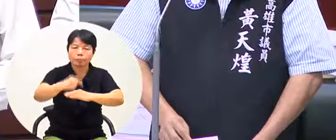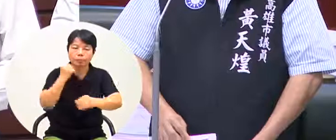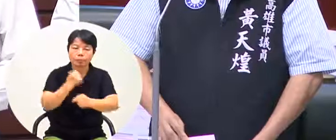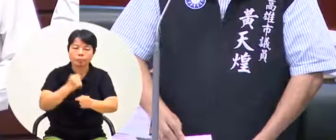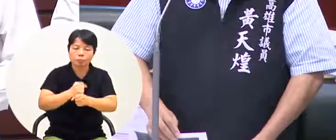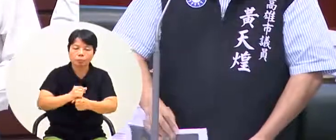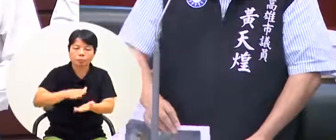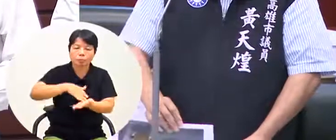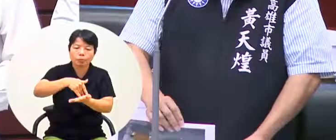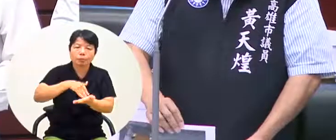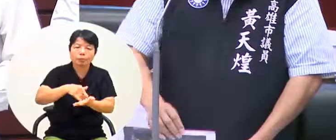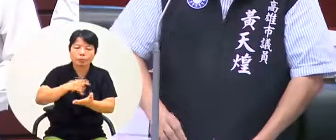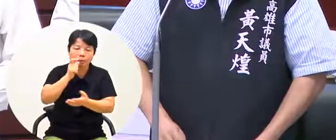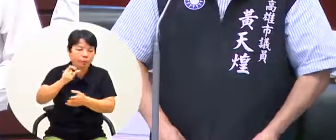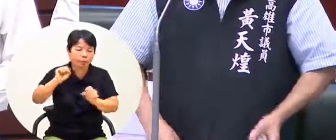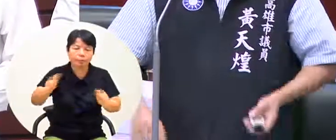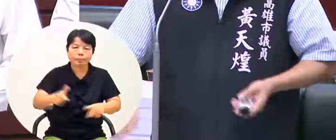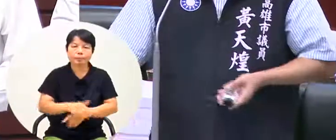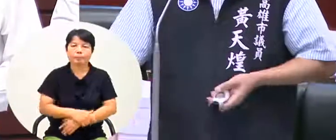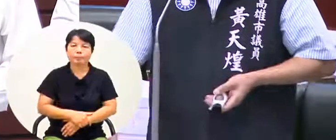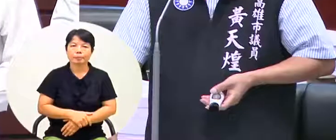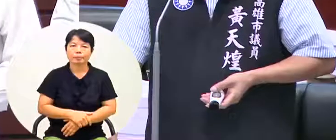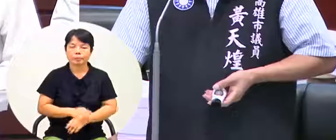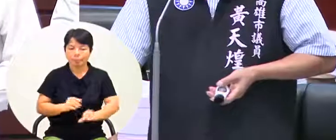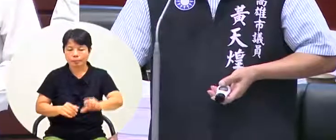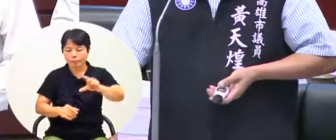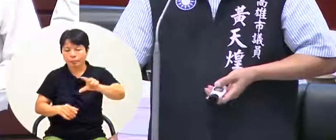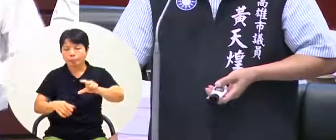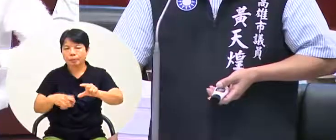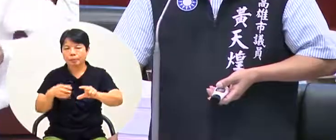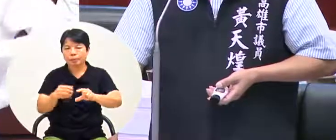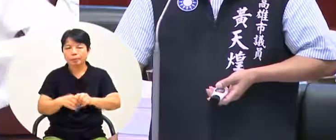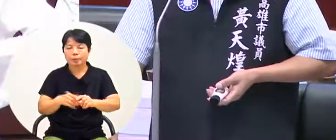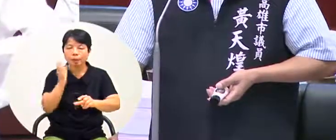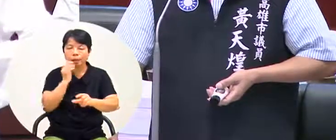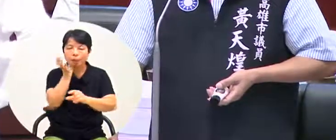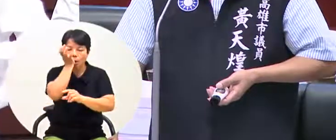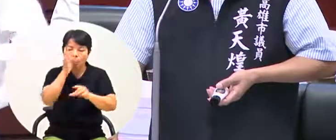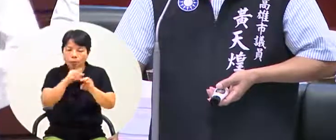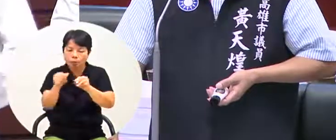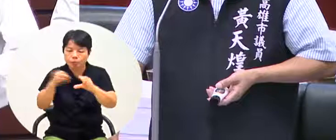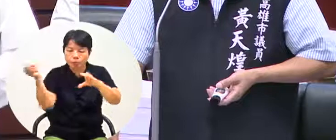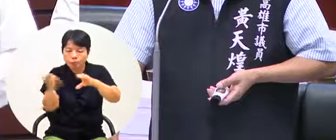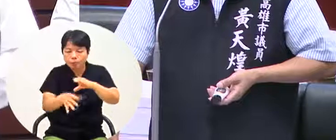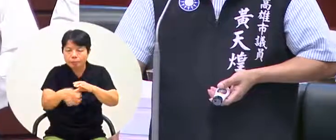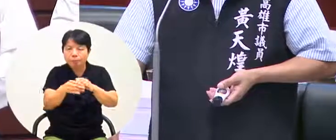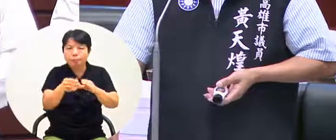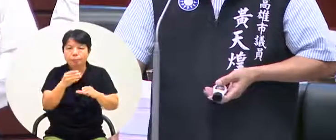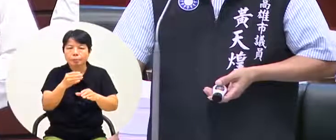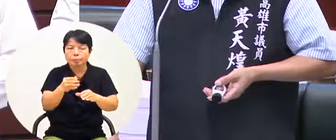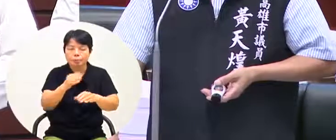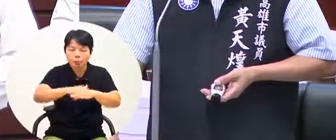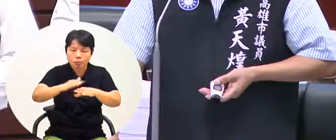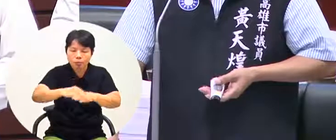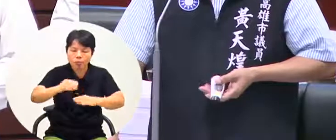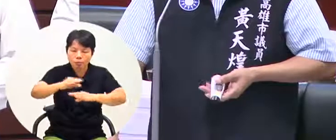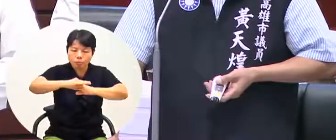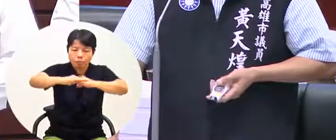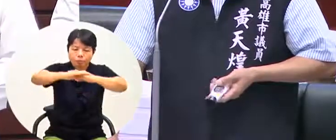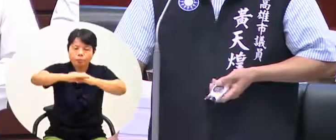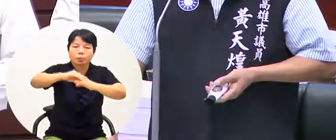十五寸的这个基砸基配以外，还要再加衬垫砂，才会把砖铺上去。啊，阮即种诶，那